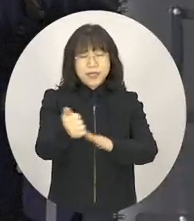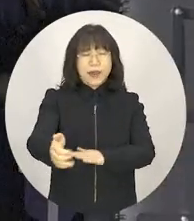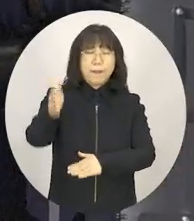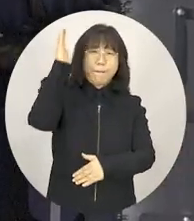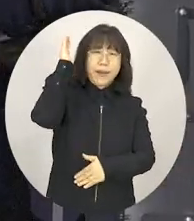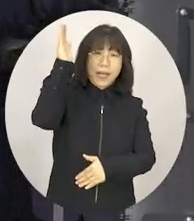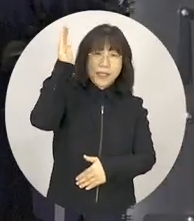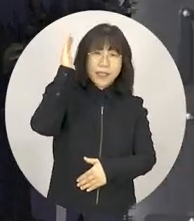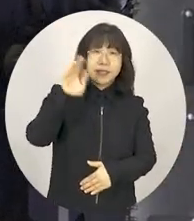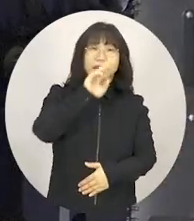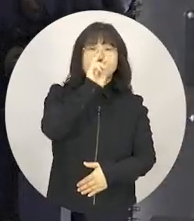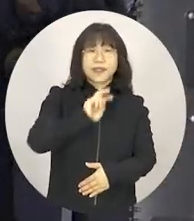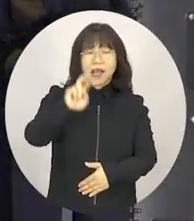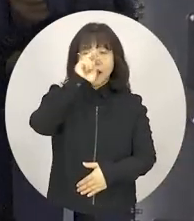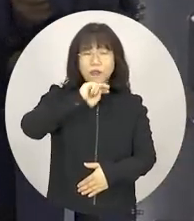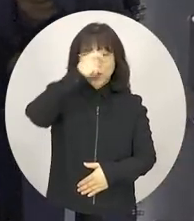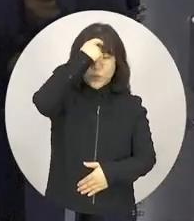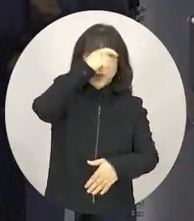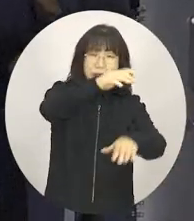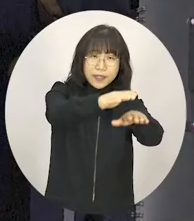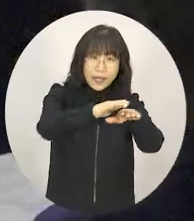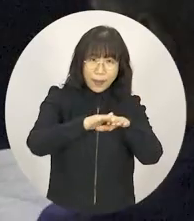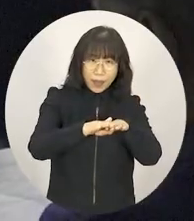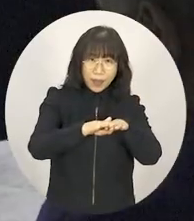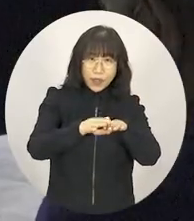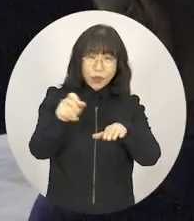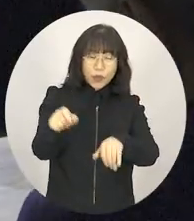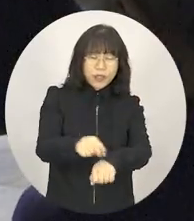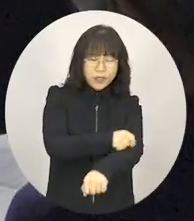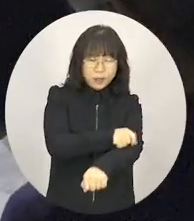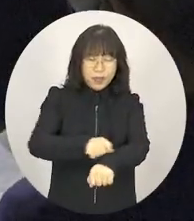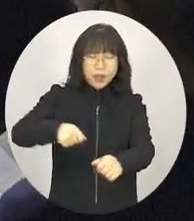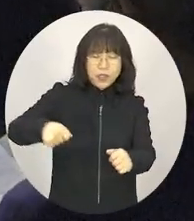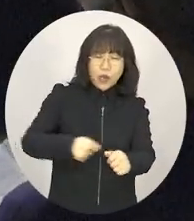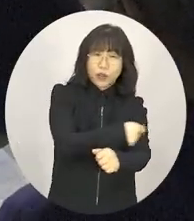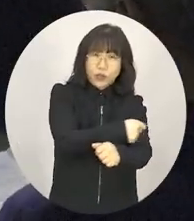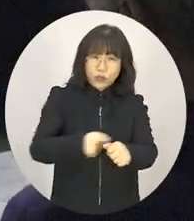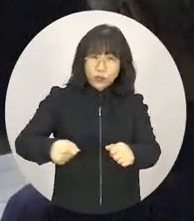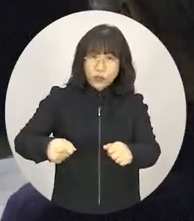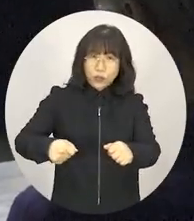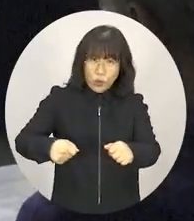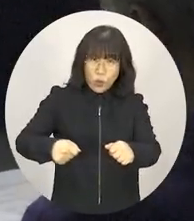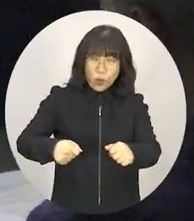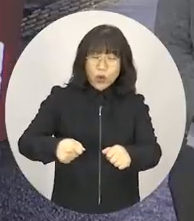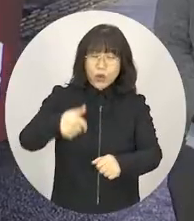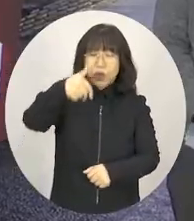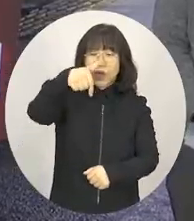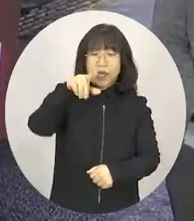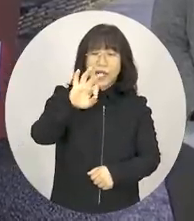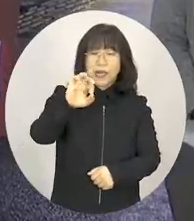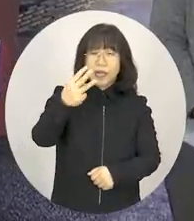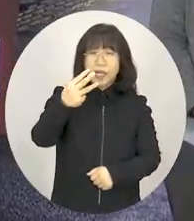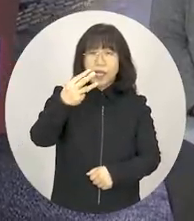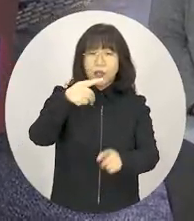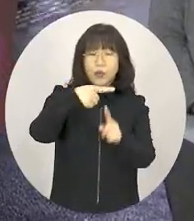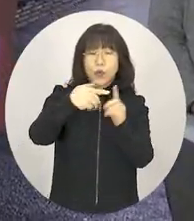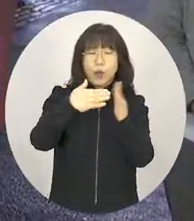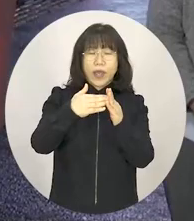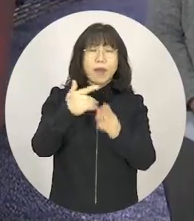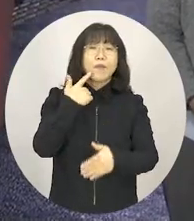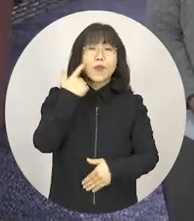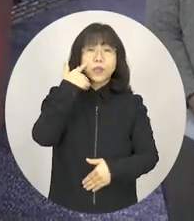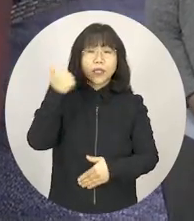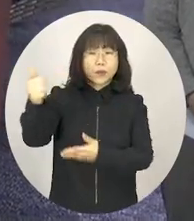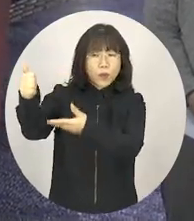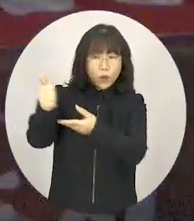구민들에게 희망의 메시지를 전하는 찬송과 예배가 진행됐으며 특별연주와 강일교회 정규재 목사가 나와